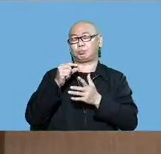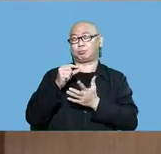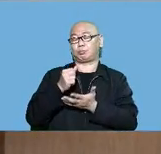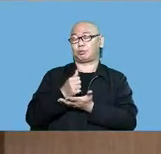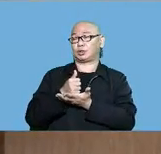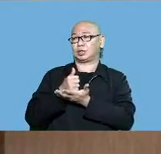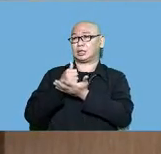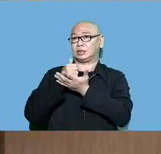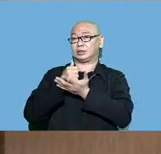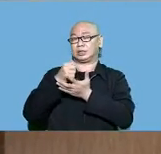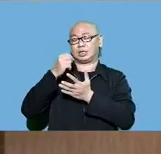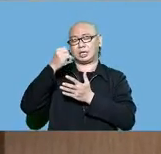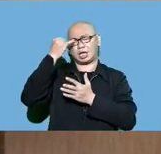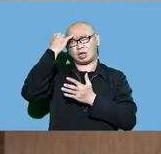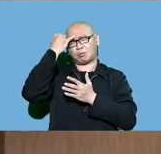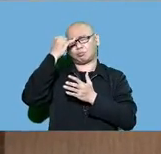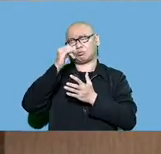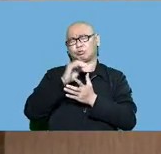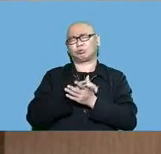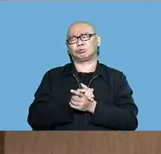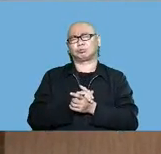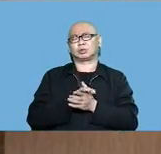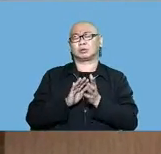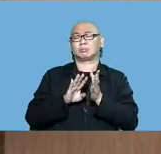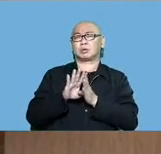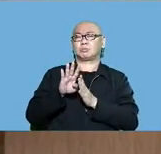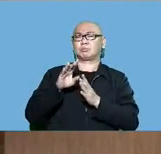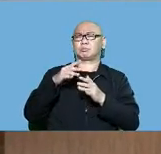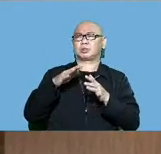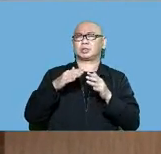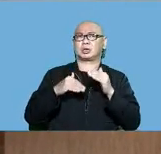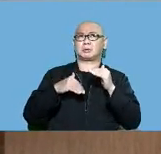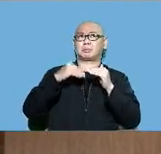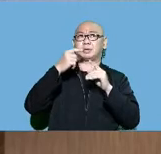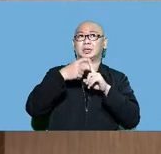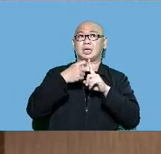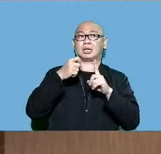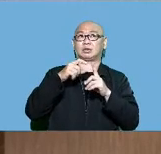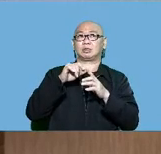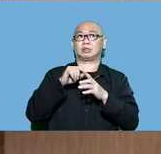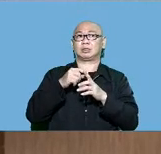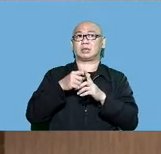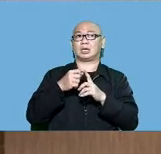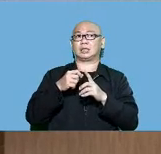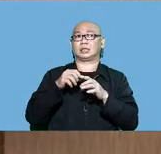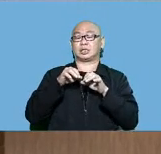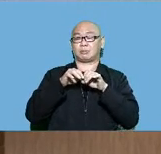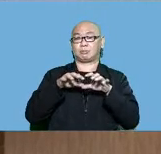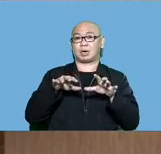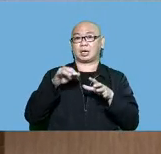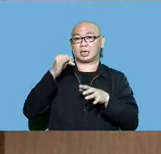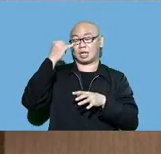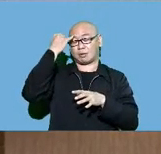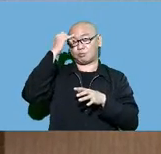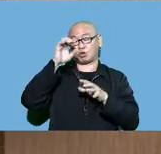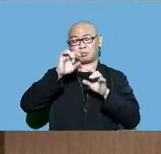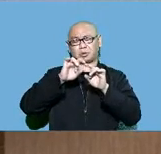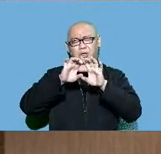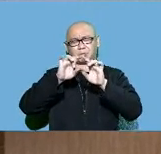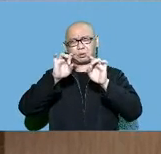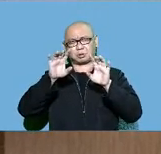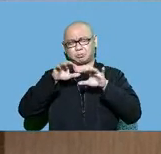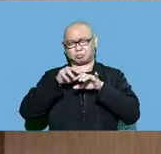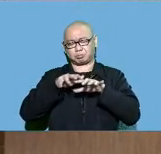102 program studi, bahkan ke depan menjadi lebih dari itu. Dari cabang ilmu yang sangat beragam. Dengan